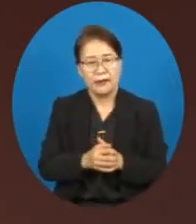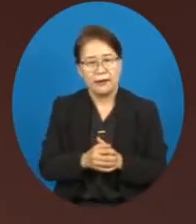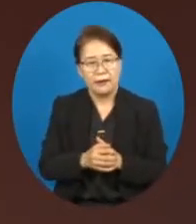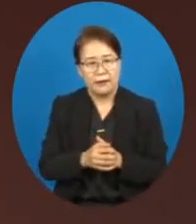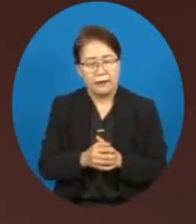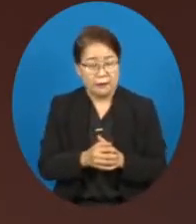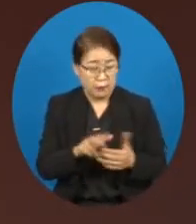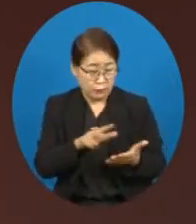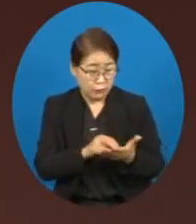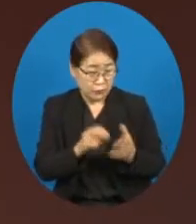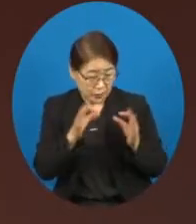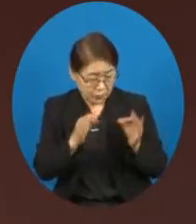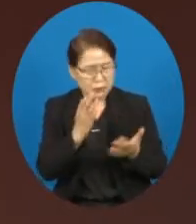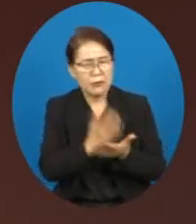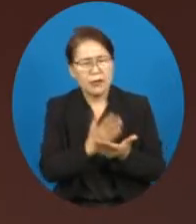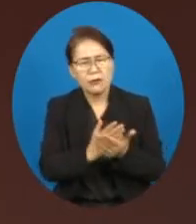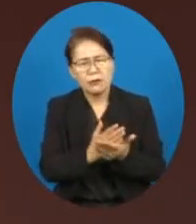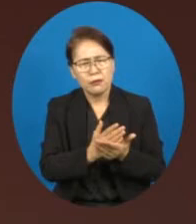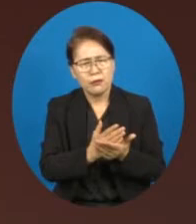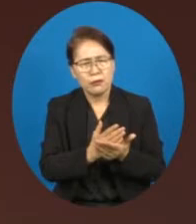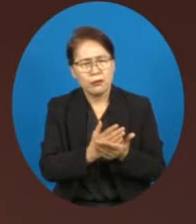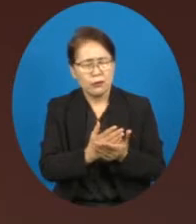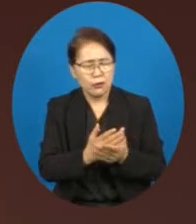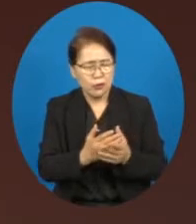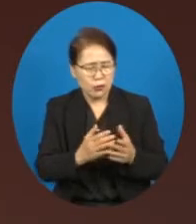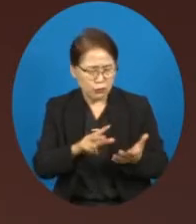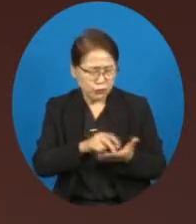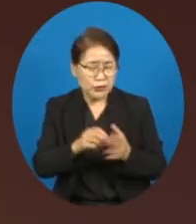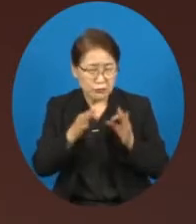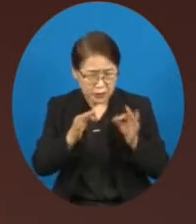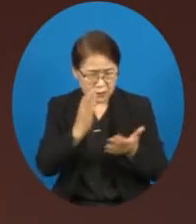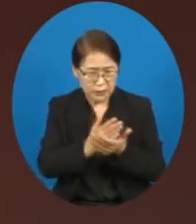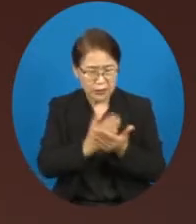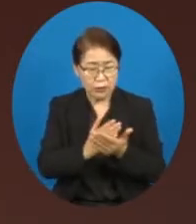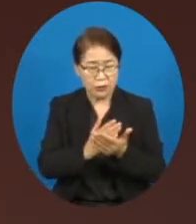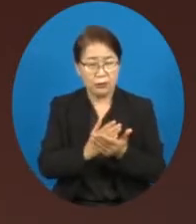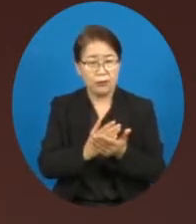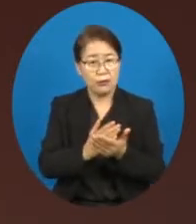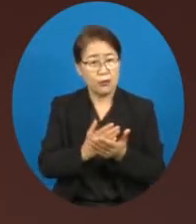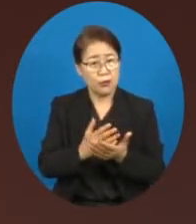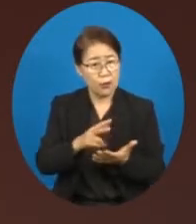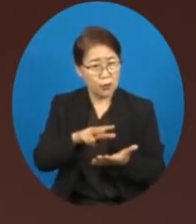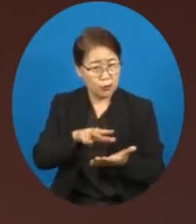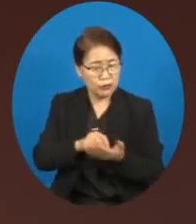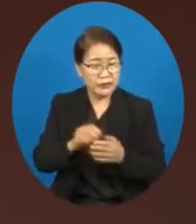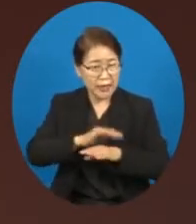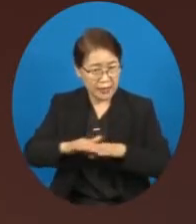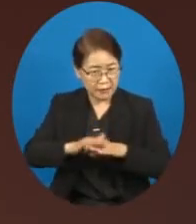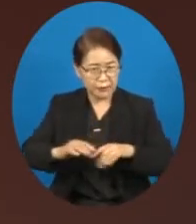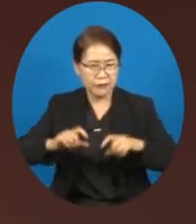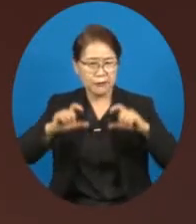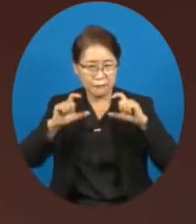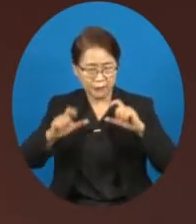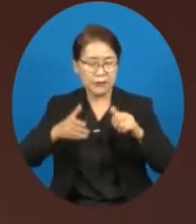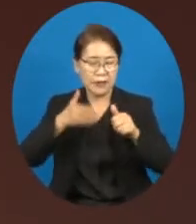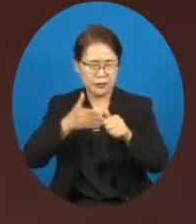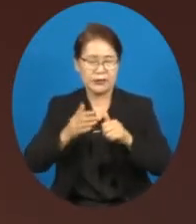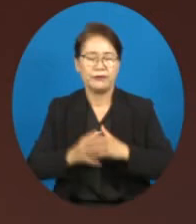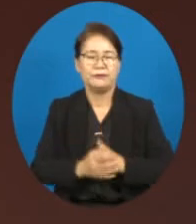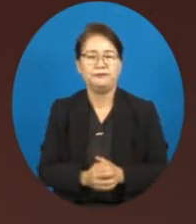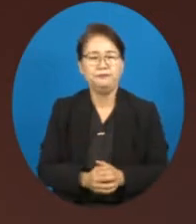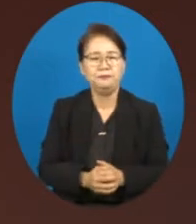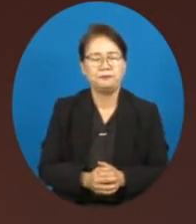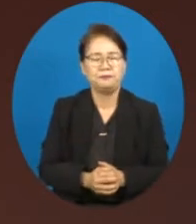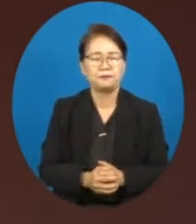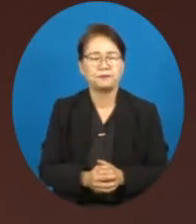해답을 외치시기를 주님의 이름으로 축원합니다. 자, 오늘은 9절의 말씀을 묵상하면서 함께 은혜를